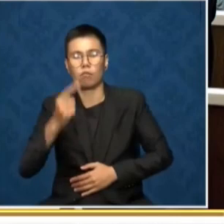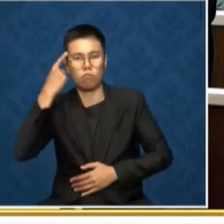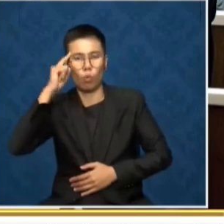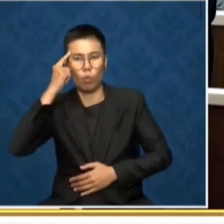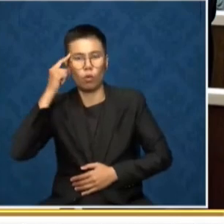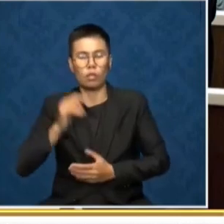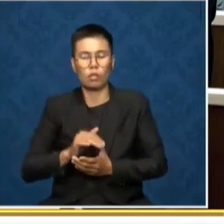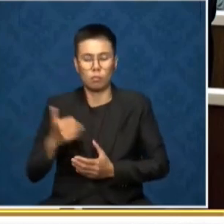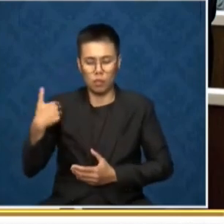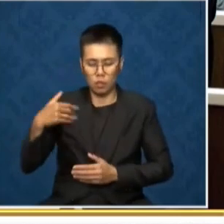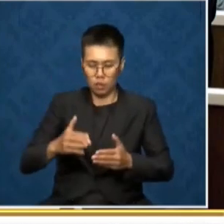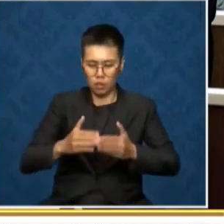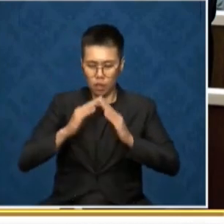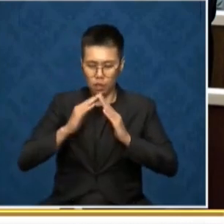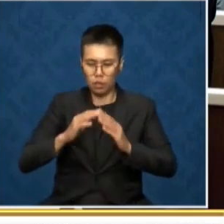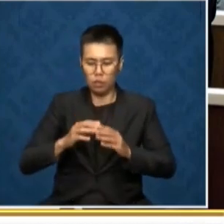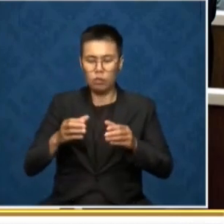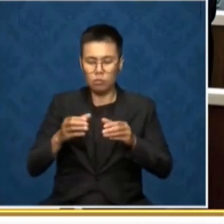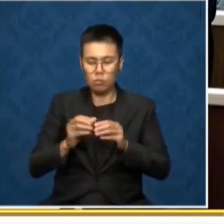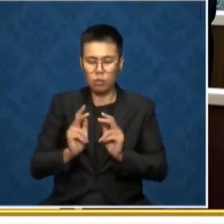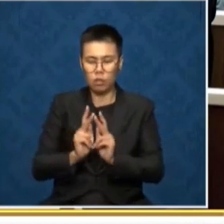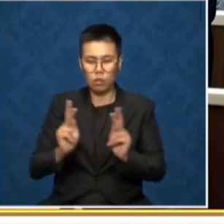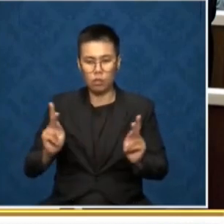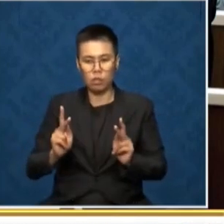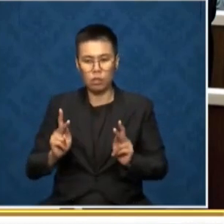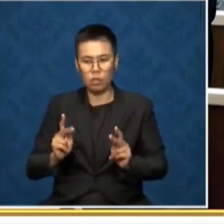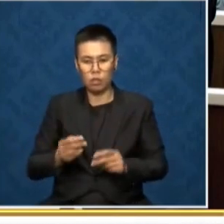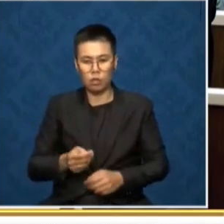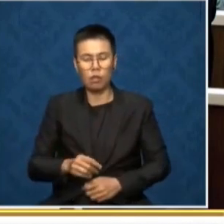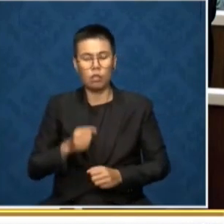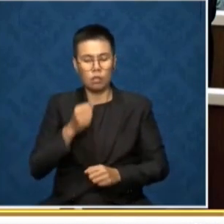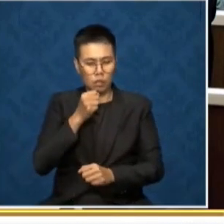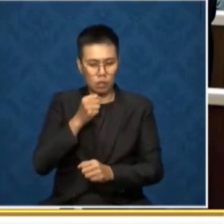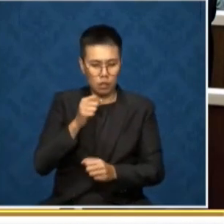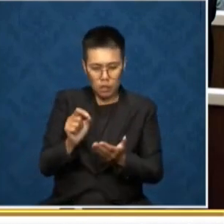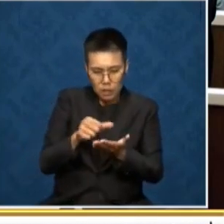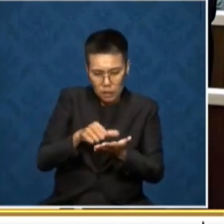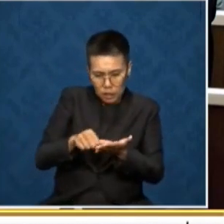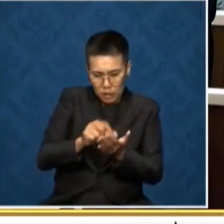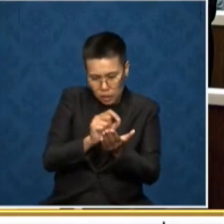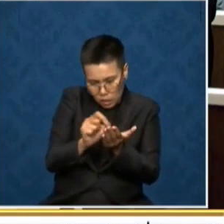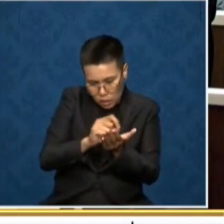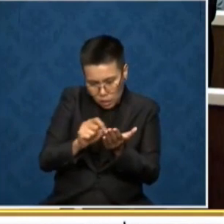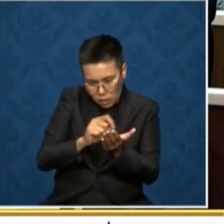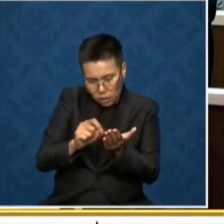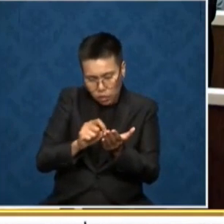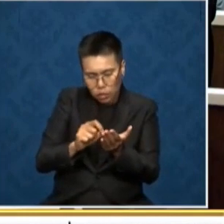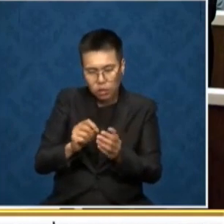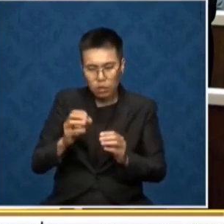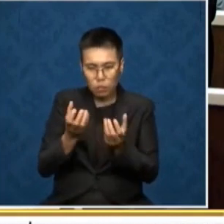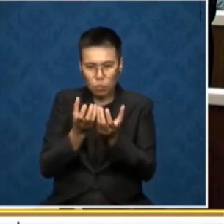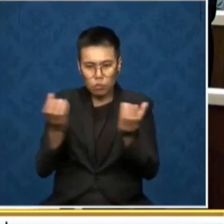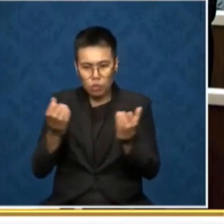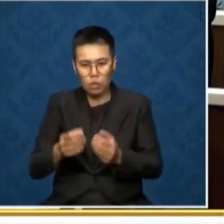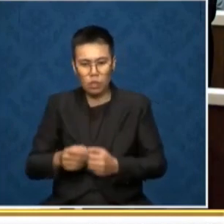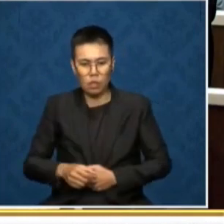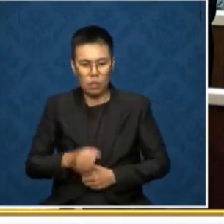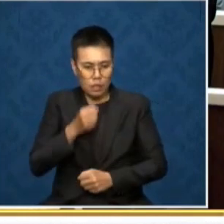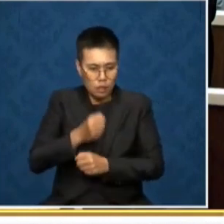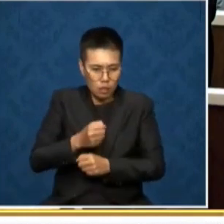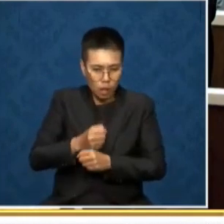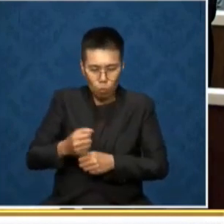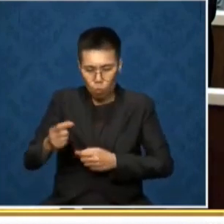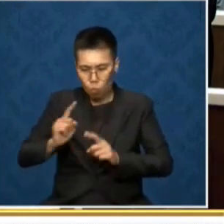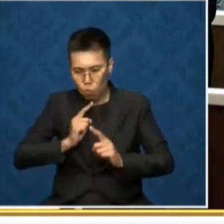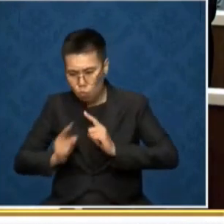ถึงได้ตั้งคณะกรรมการศึกษาการแก้ไขรัฐธรรมนูญโดยที่ท่านเองก็ตอบไม่ได้ว่าจะศึกษาเสร็จเมื่อไหร่ครับท่านอย่าเอ